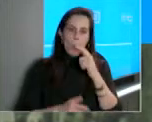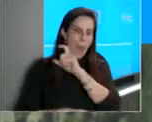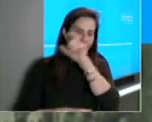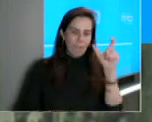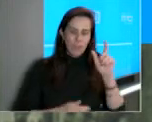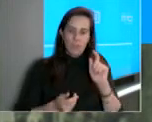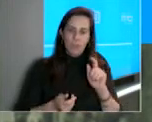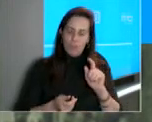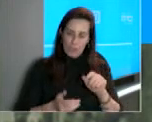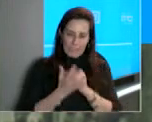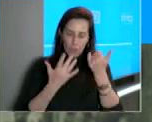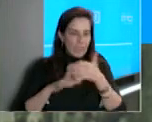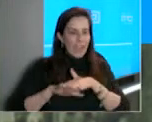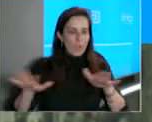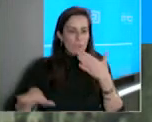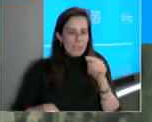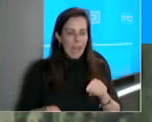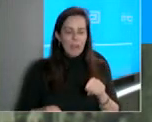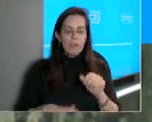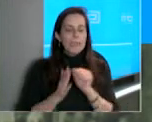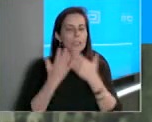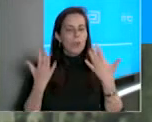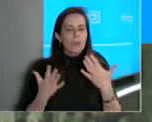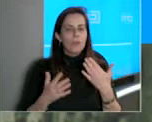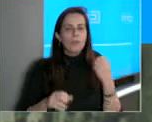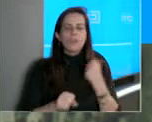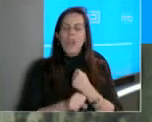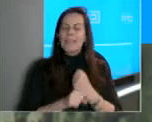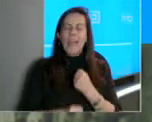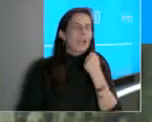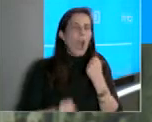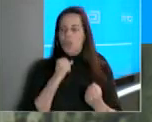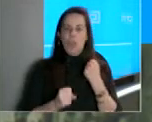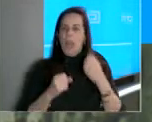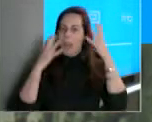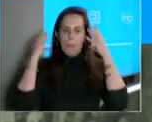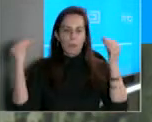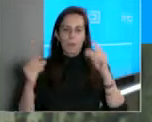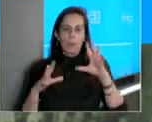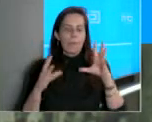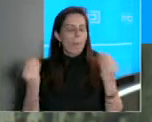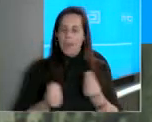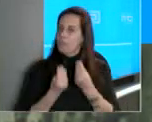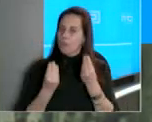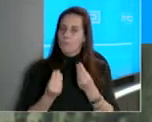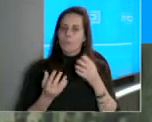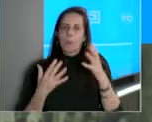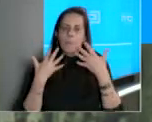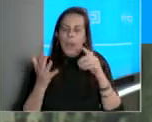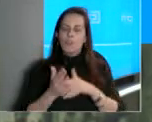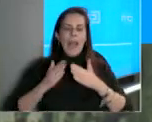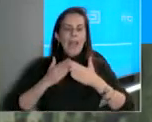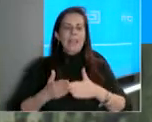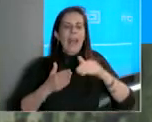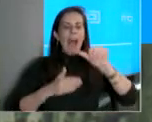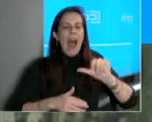שהפך להיות העיתון הנפוץ ביותר במדינה, הוא עיתון שעשה את המוות לבן גוריון בשורה של דברים. בפרשת אלטלנה